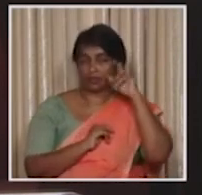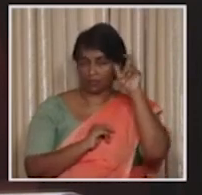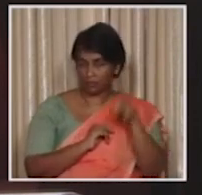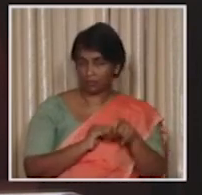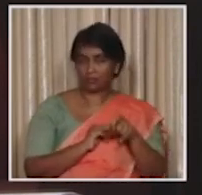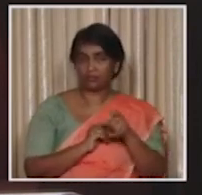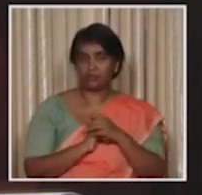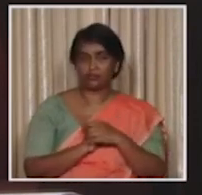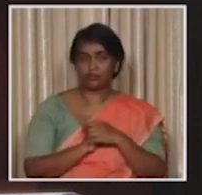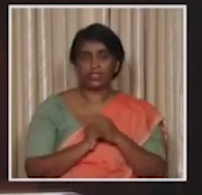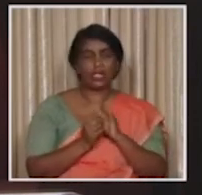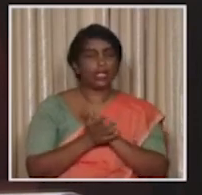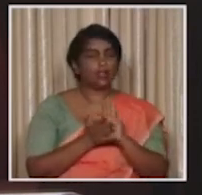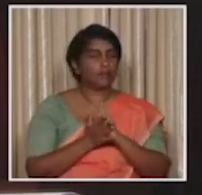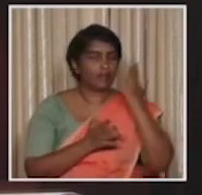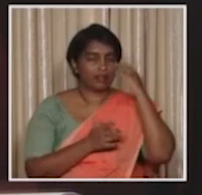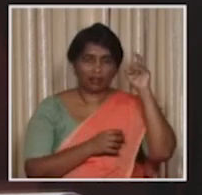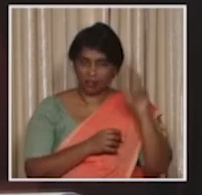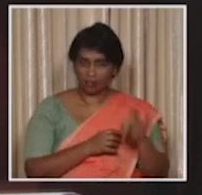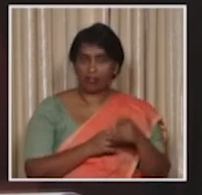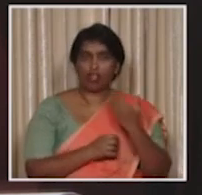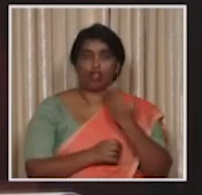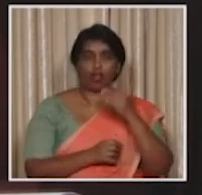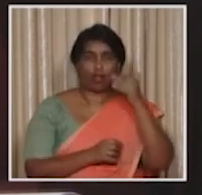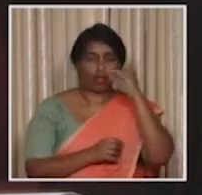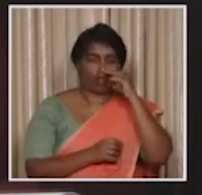වන හිමාලි වීරසිංහ මහත්මිය සැත්කමකින්